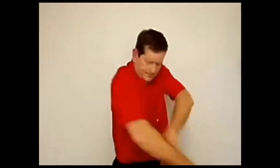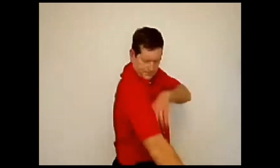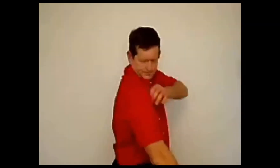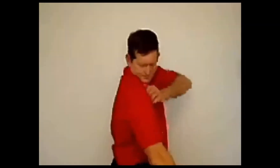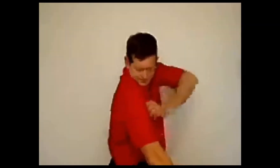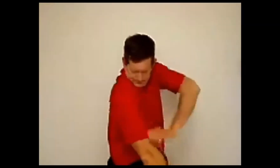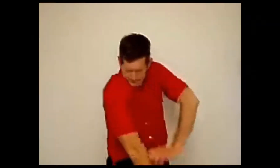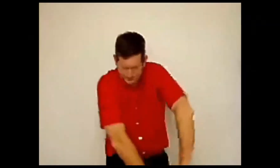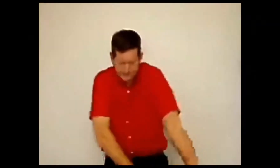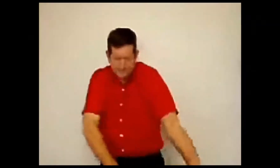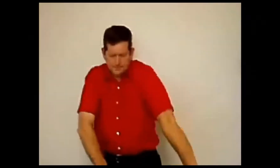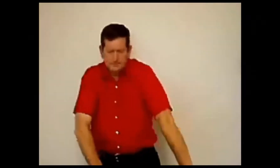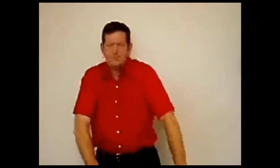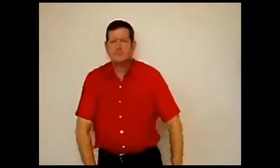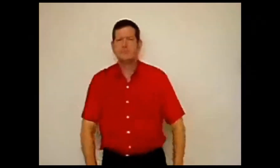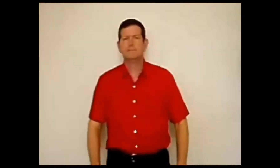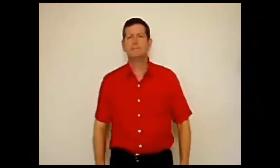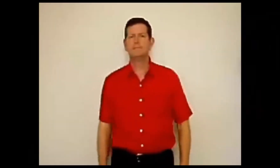Se déshabiller.